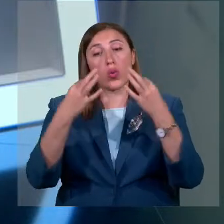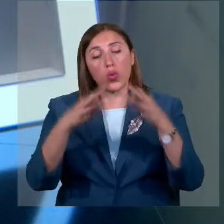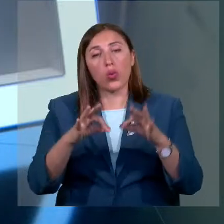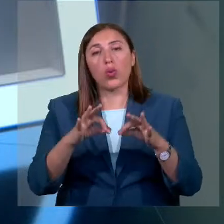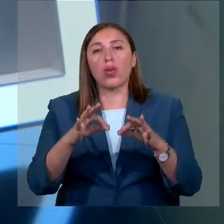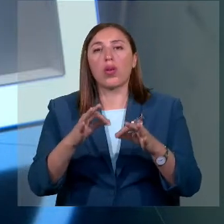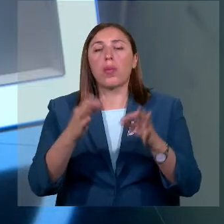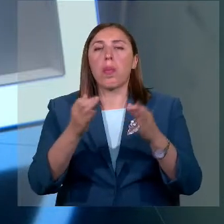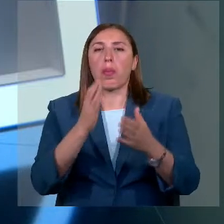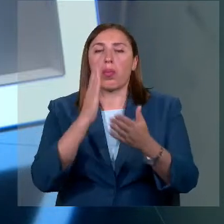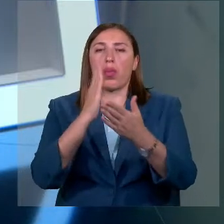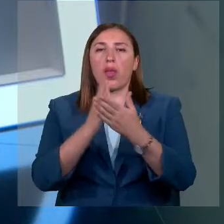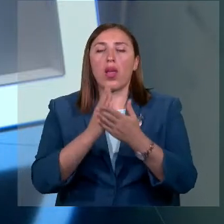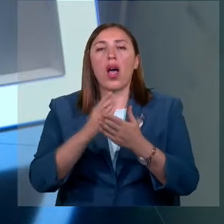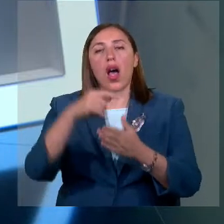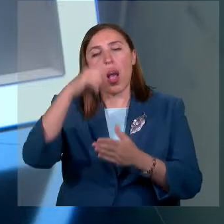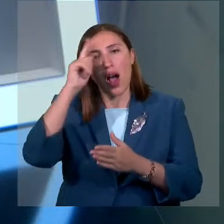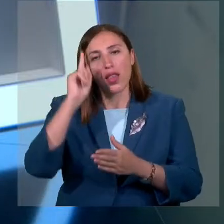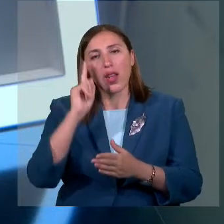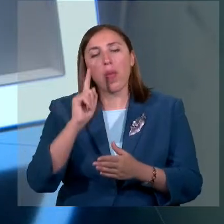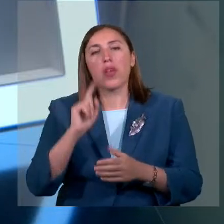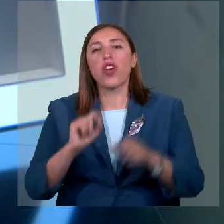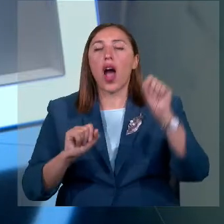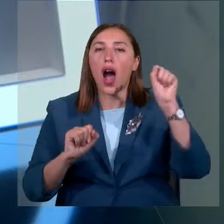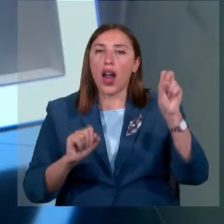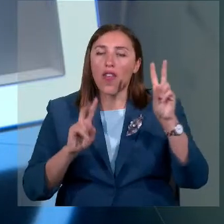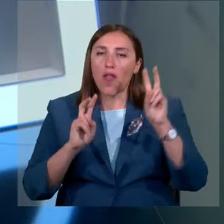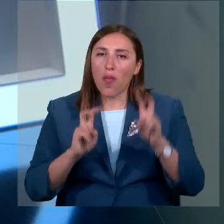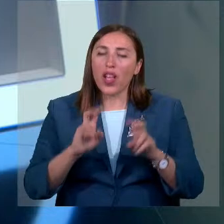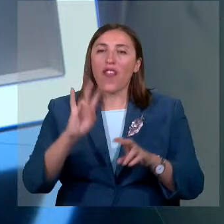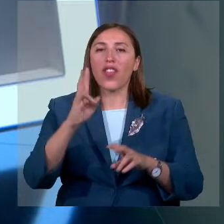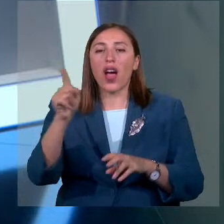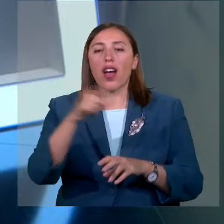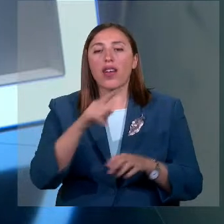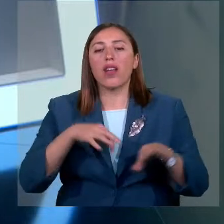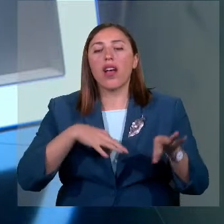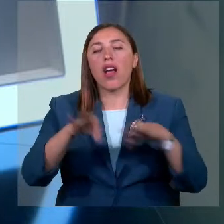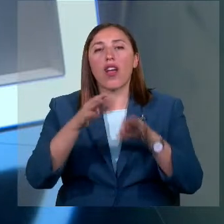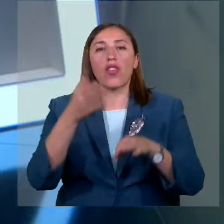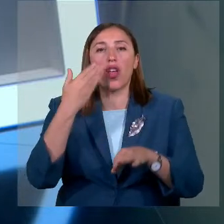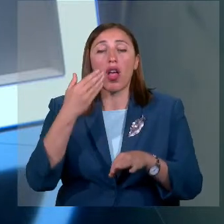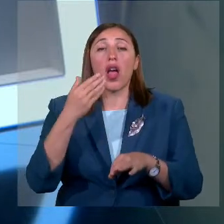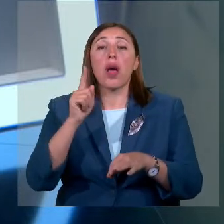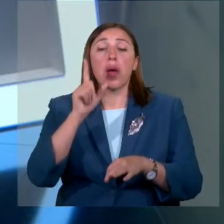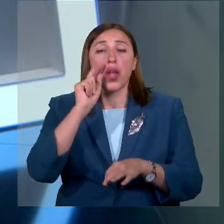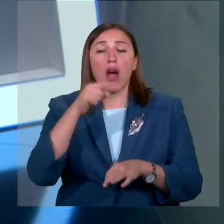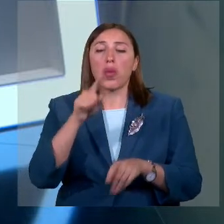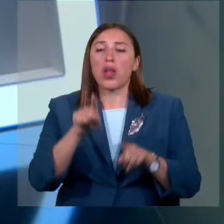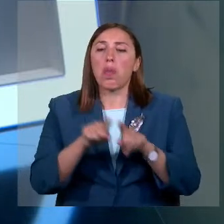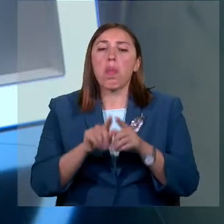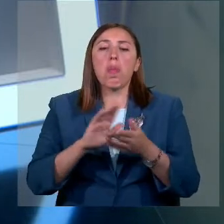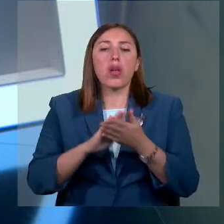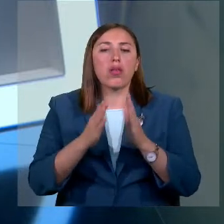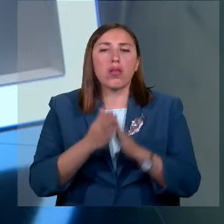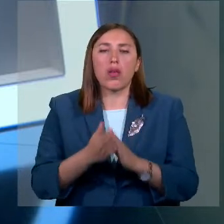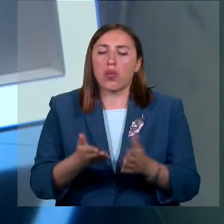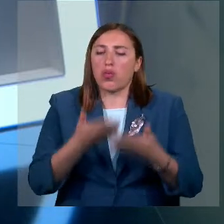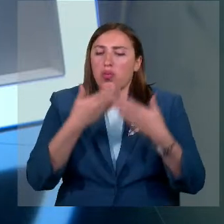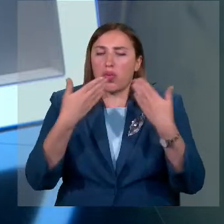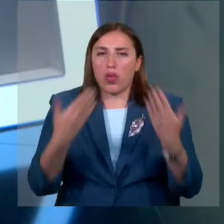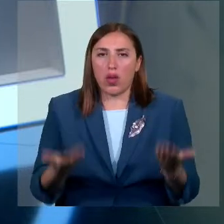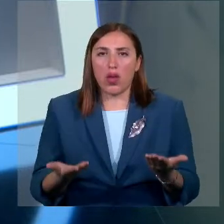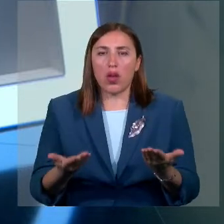կապ հաստատել Ադրբեջանի արևմտյան շրջանների և Նախիջևանի միջև։ Երևանը հերքում է, թե նման պարտավորություն է